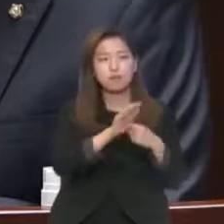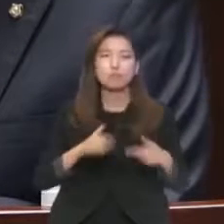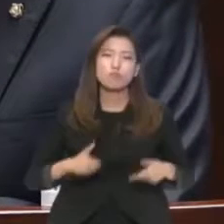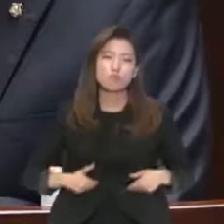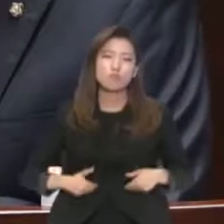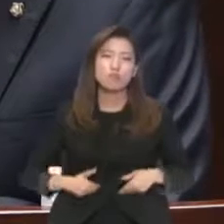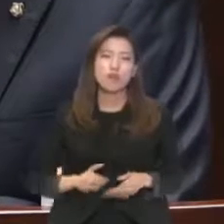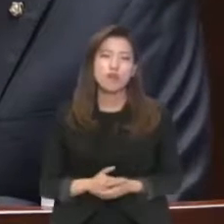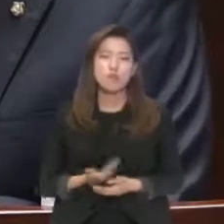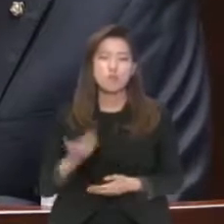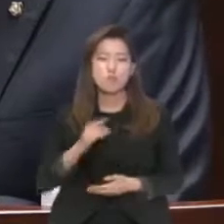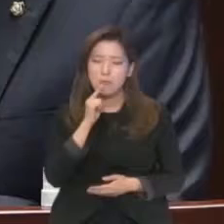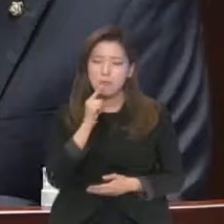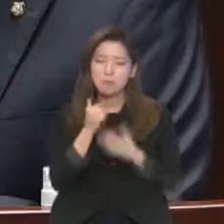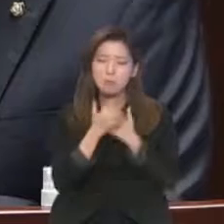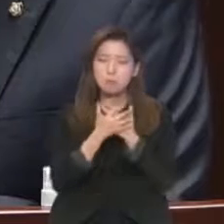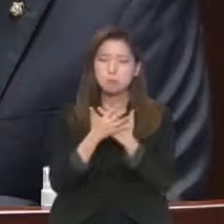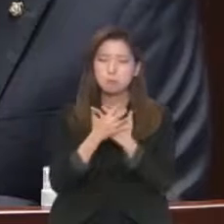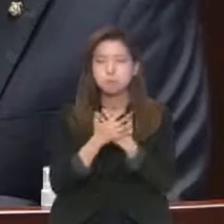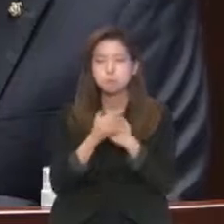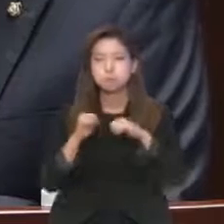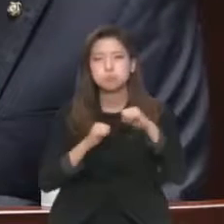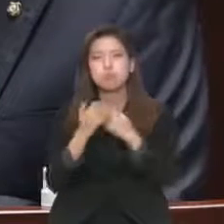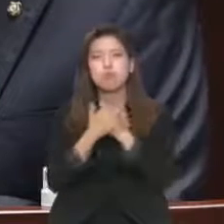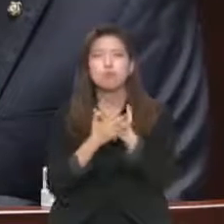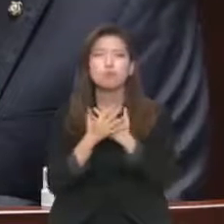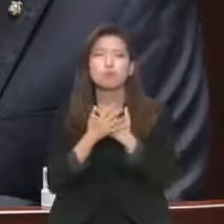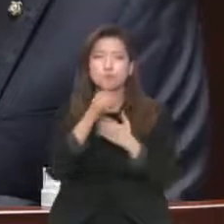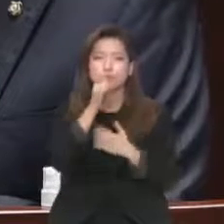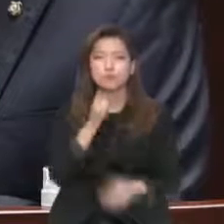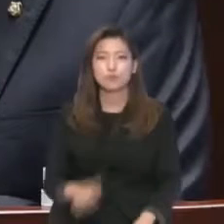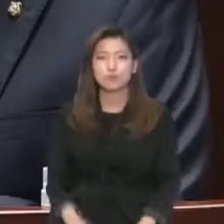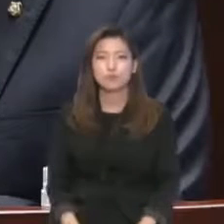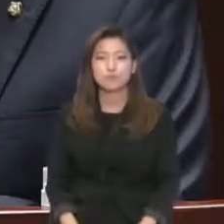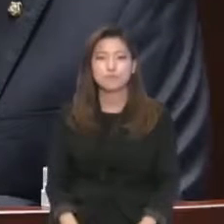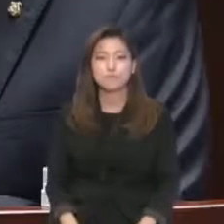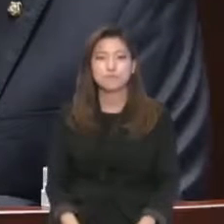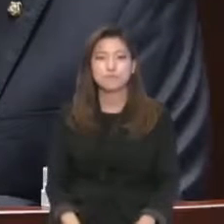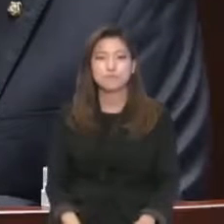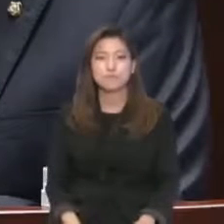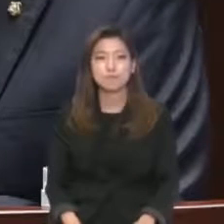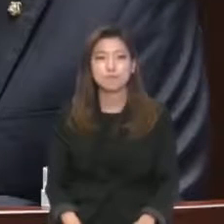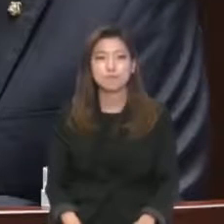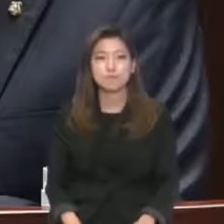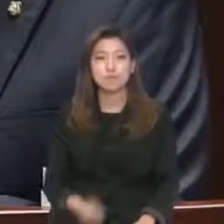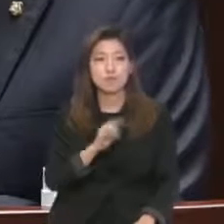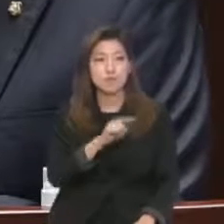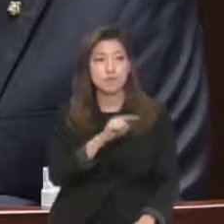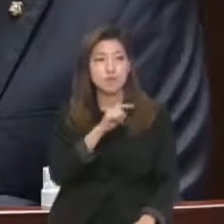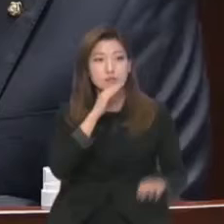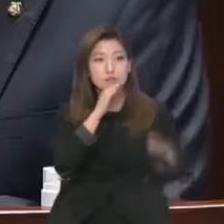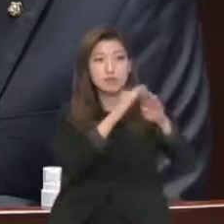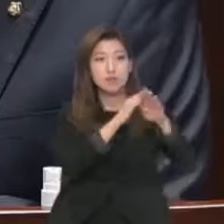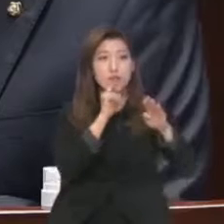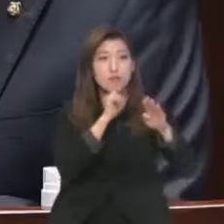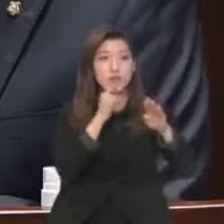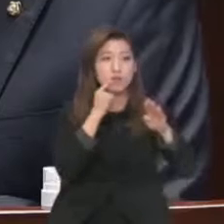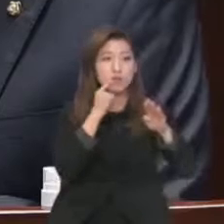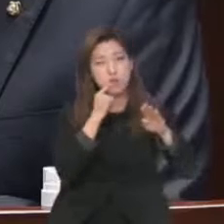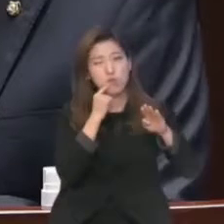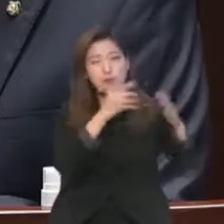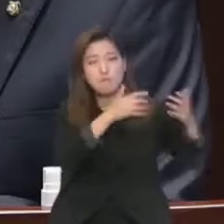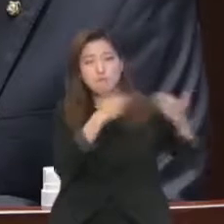언술적 대응을 할 수도 있다고 생각합니다. 그러나 다른 한편에서 그런 격한 그 표현 못지않게